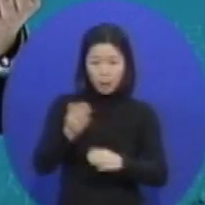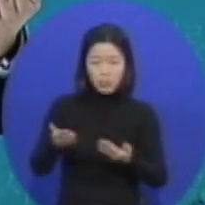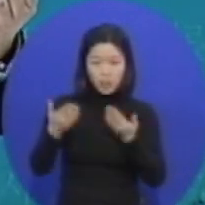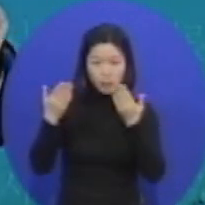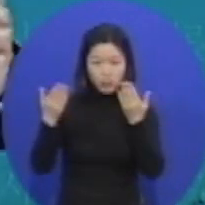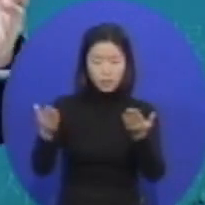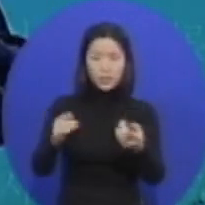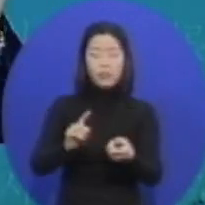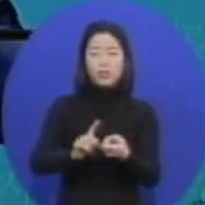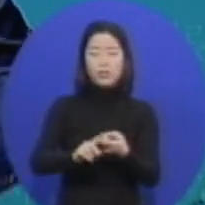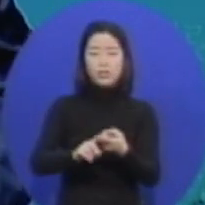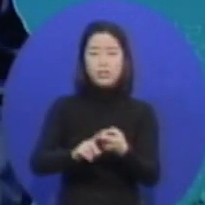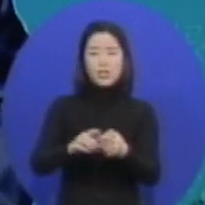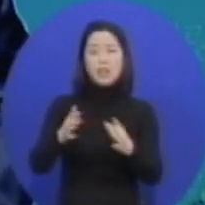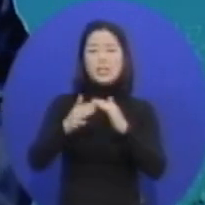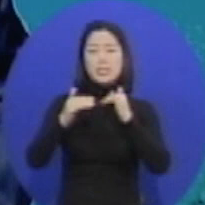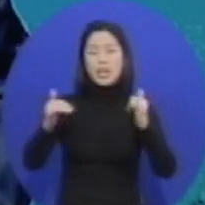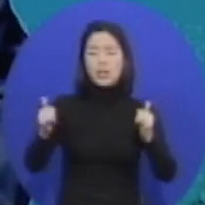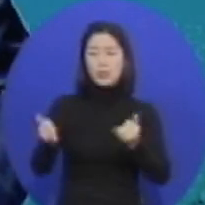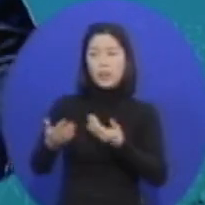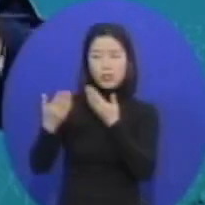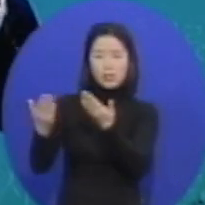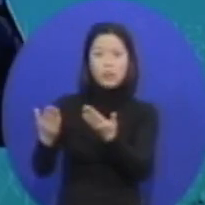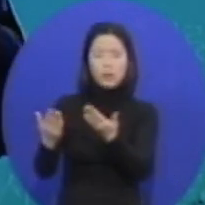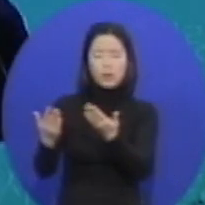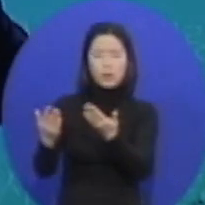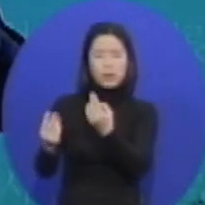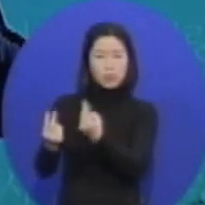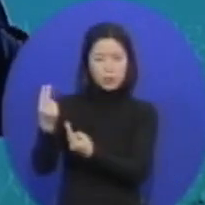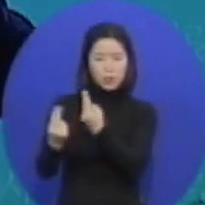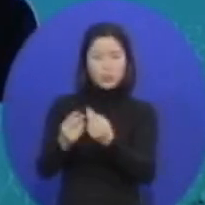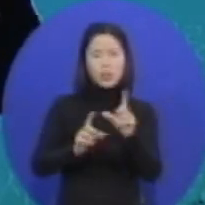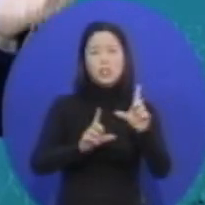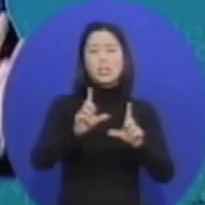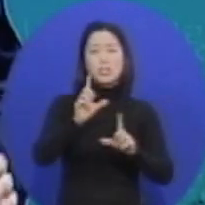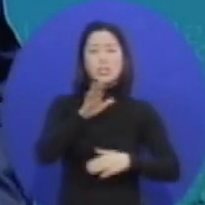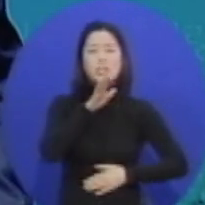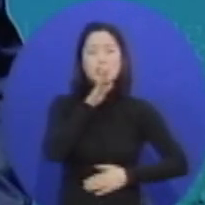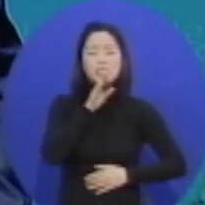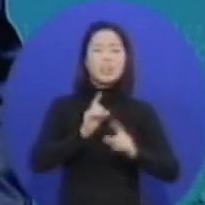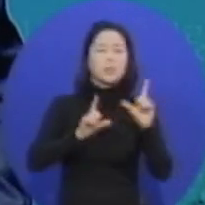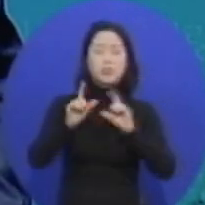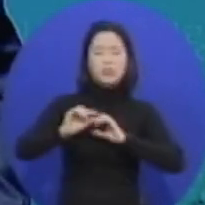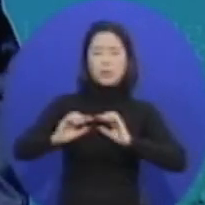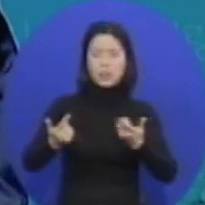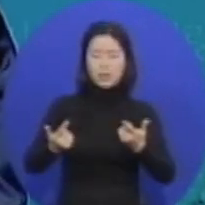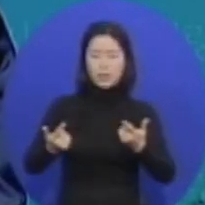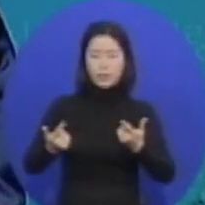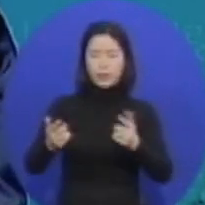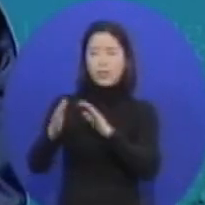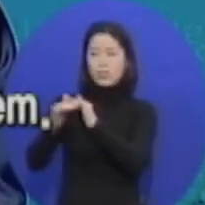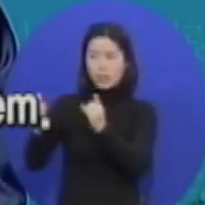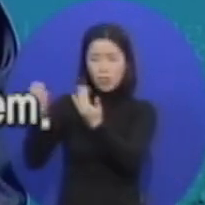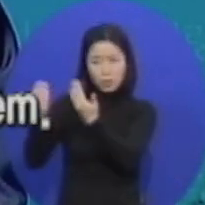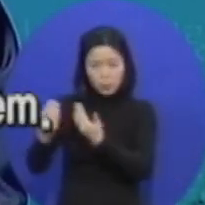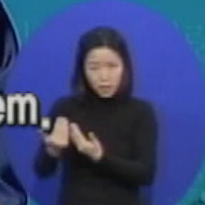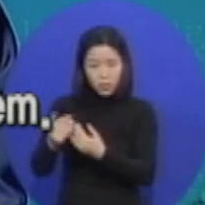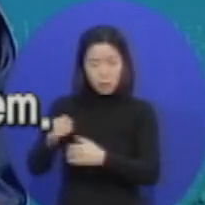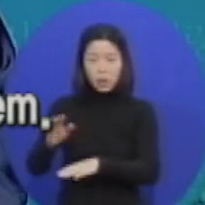감사하는 것 만큼 내게 실제 가 아니에요 보이는 사람에게 하는 일은 다 귀합니다 은혜 받았으면 당연히 그렇게 하는